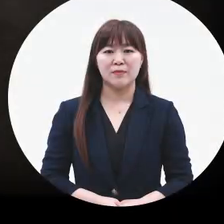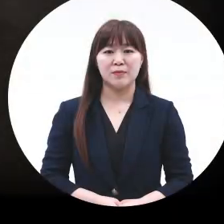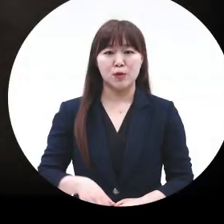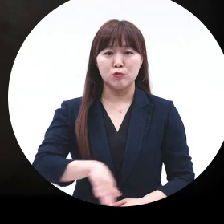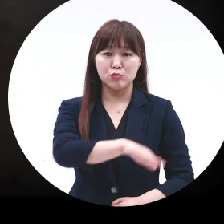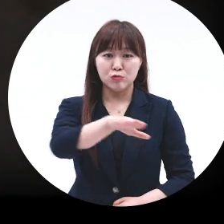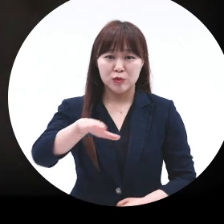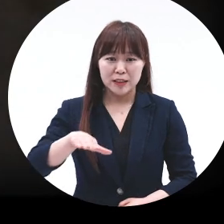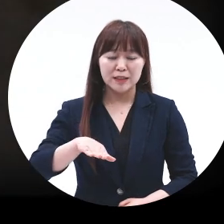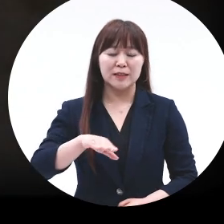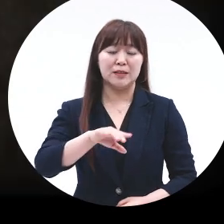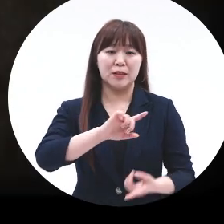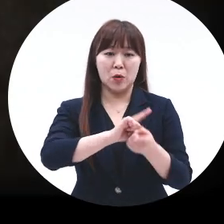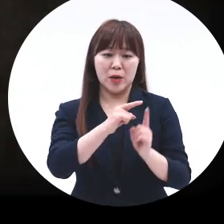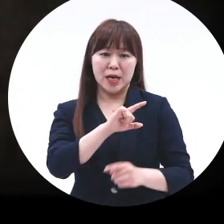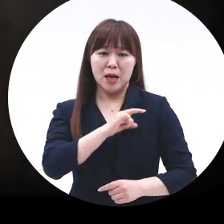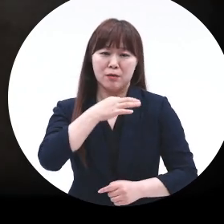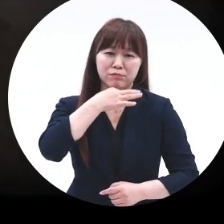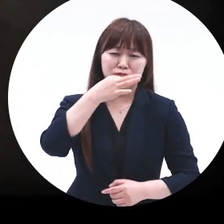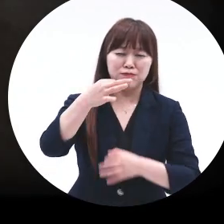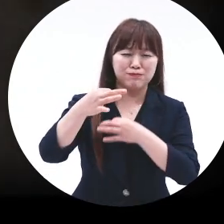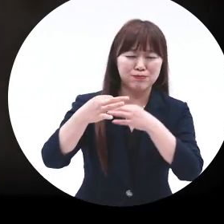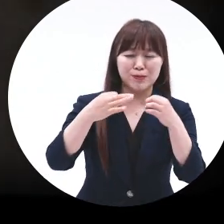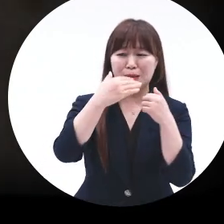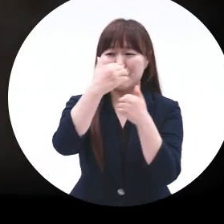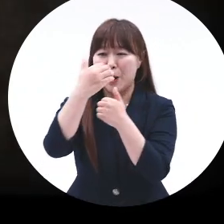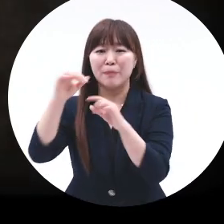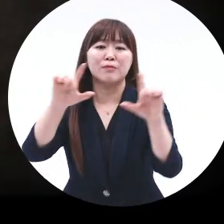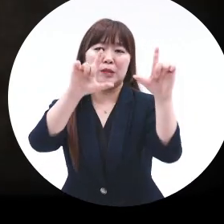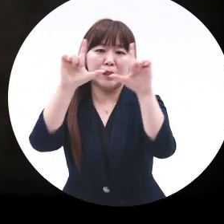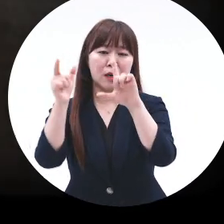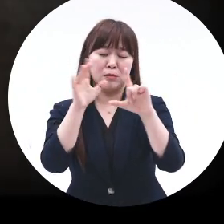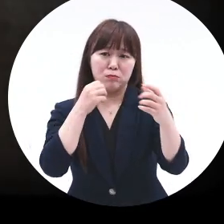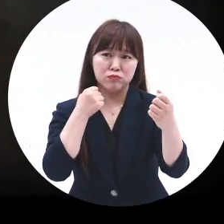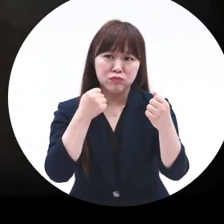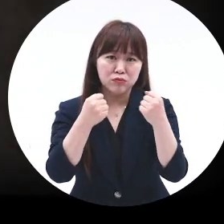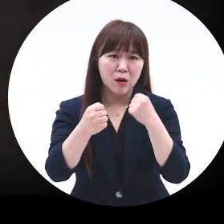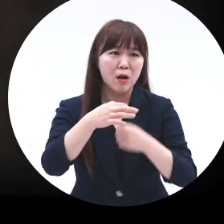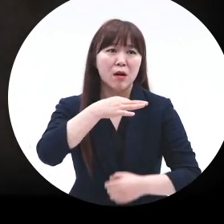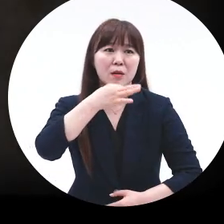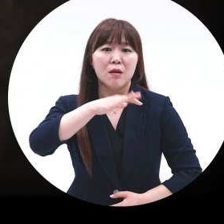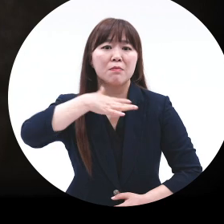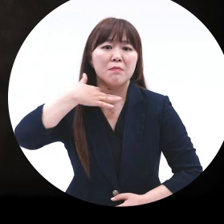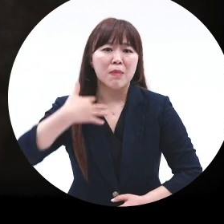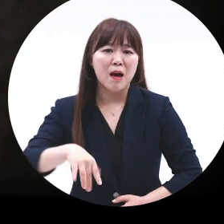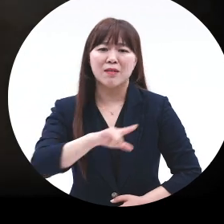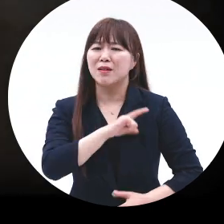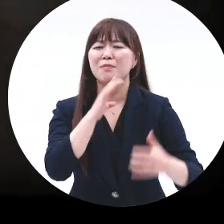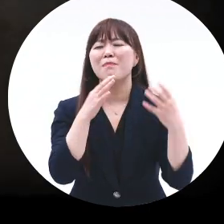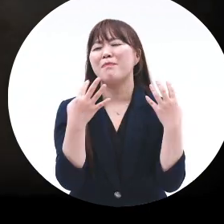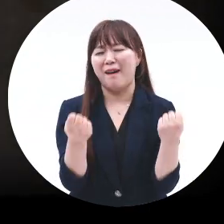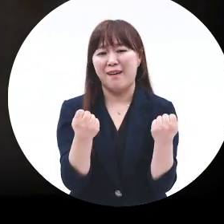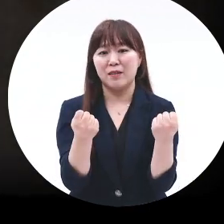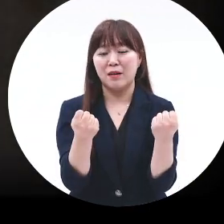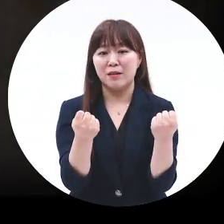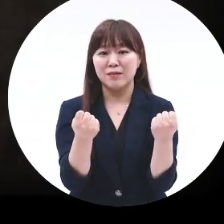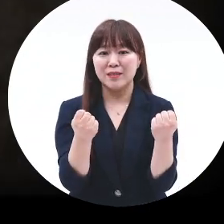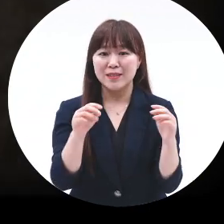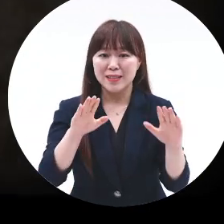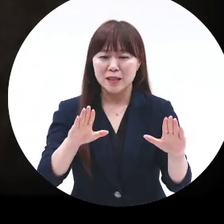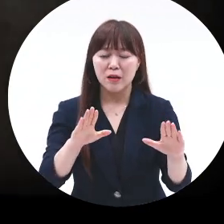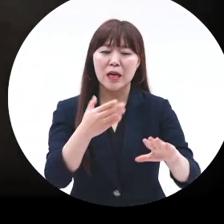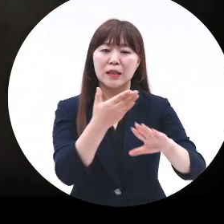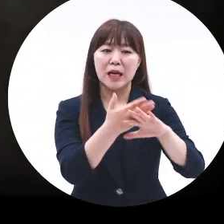우리는 서로를 호명하고 호명되며 살아갑니다. 그럼에도 불러본 적 없는 이름은 여전히 많습니다. 여기